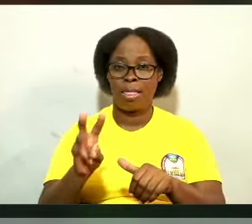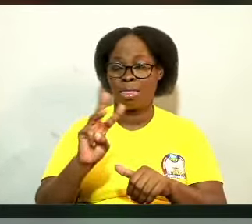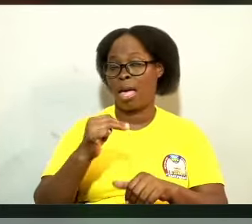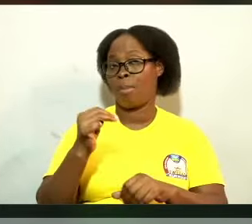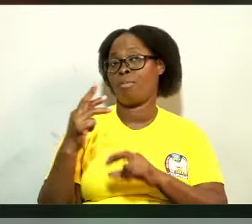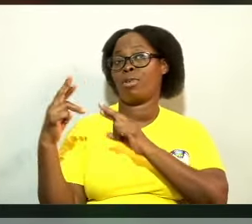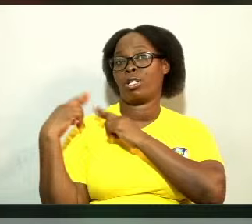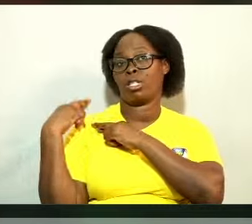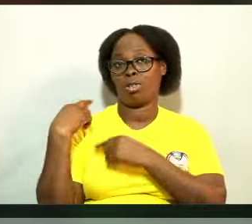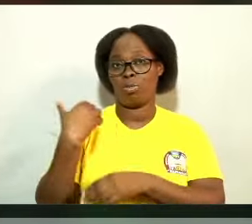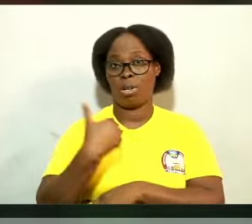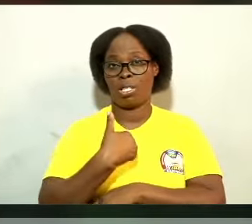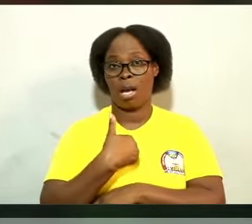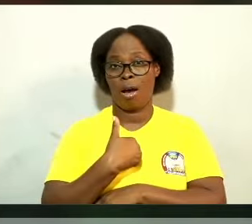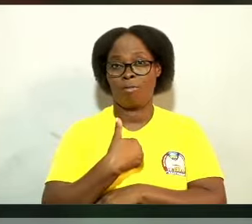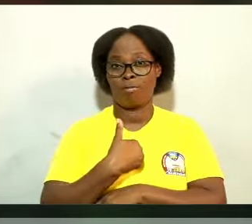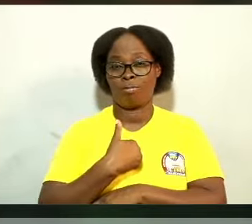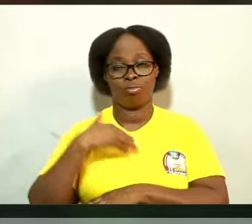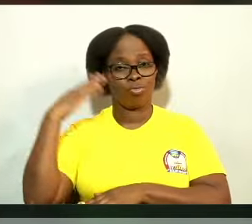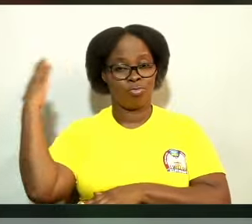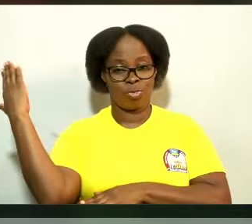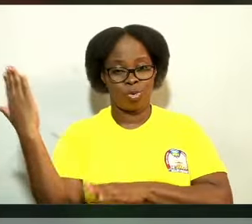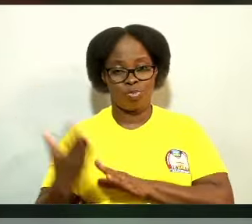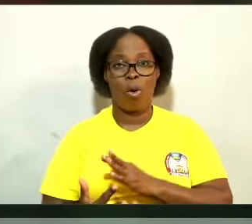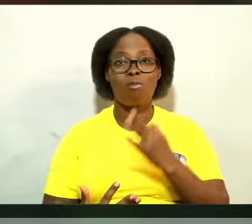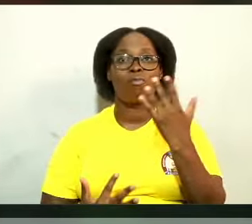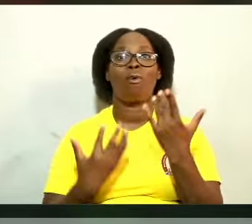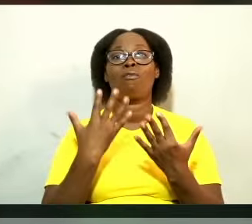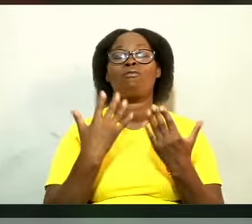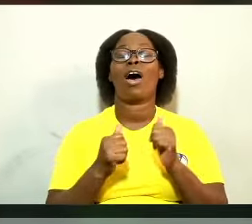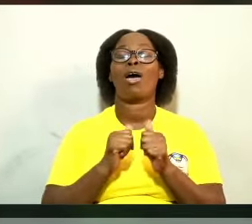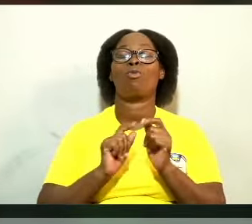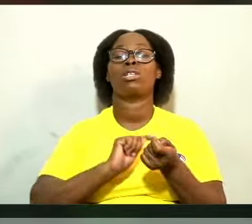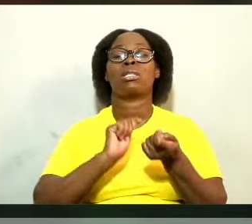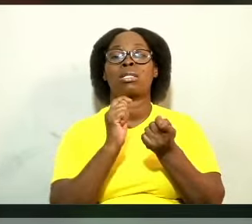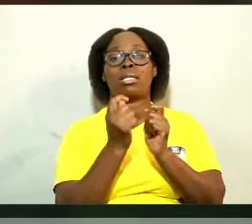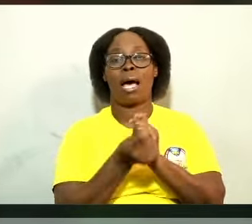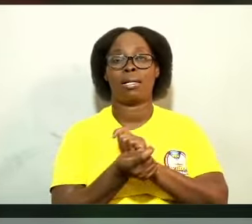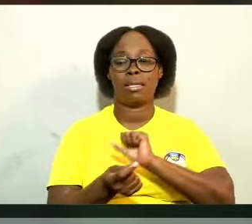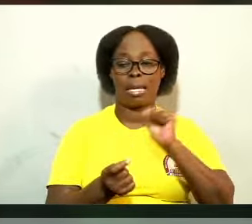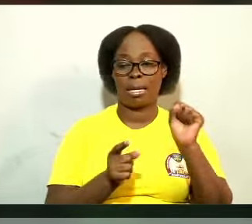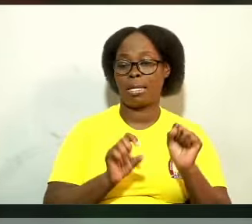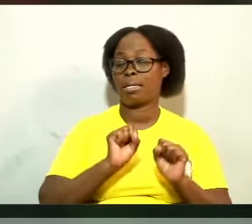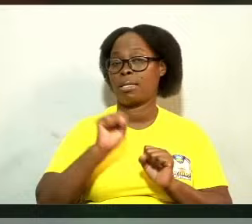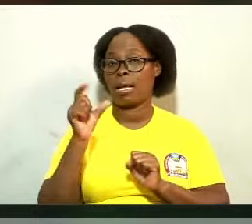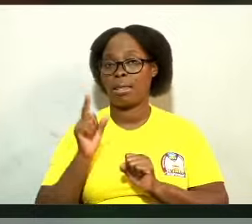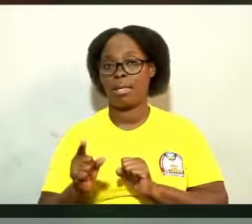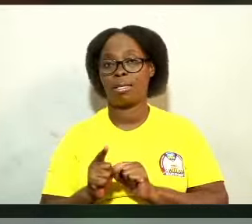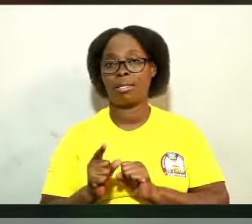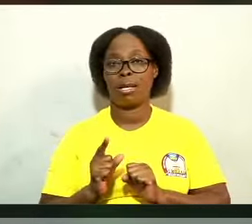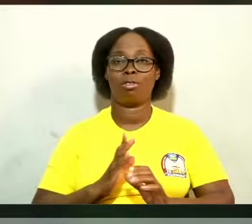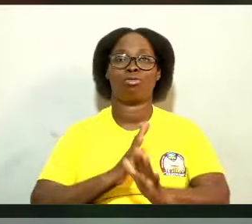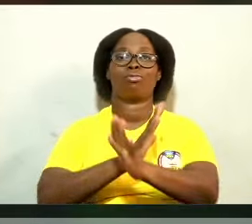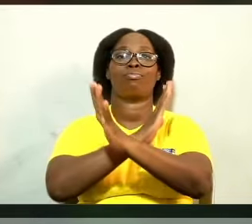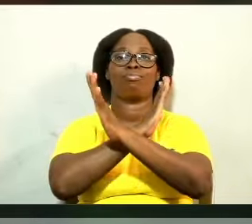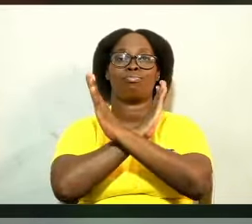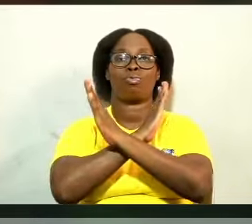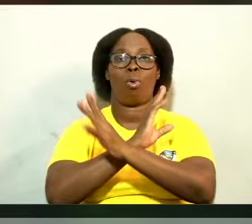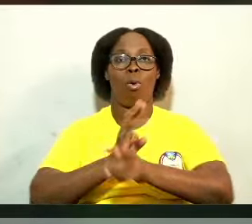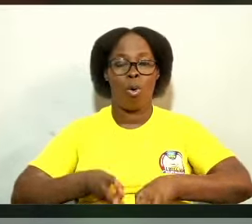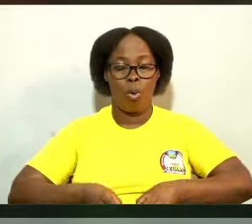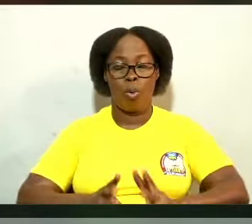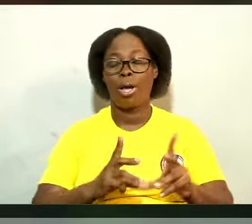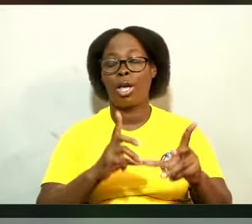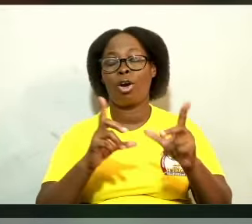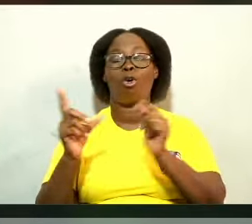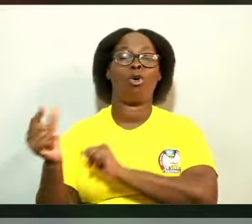kazi kwa upanga na kwa upanga wa moto uliogeuka huko na huko kuilinda njia ya kwenda kwenye